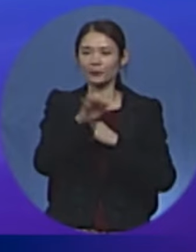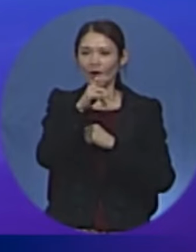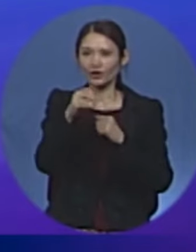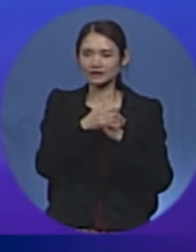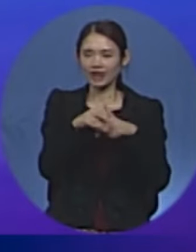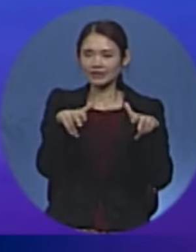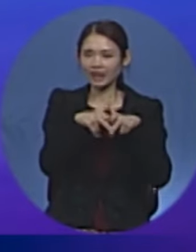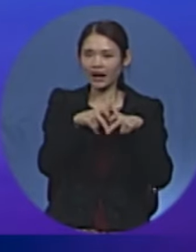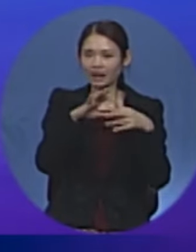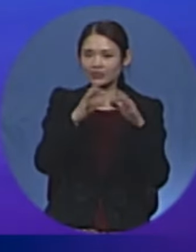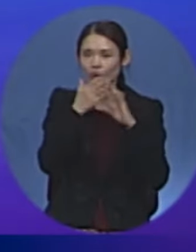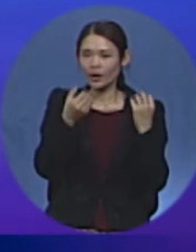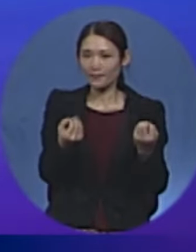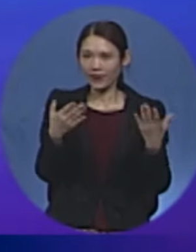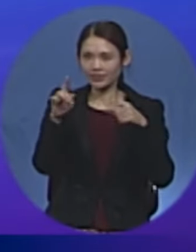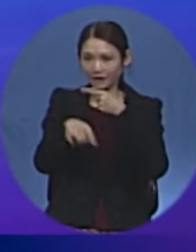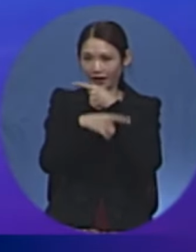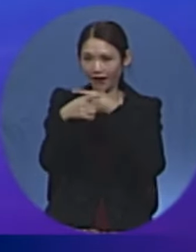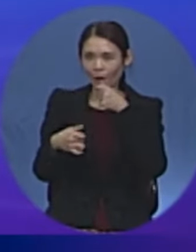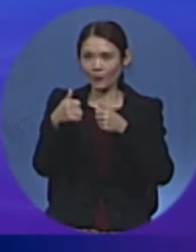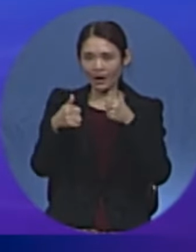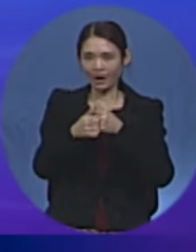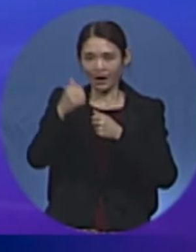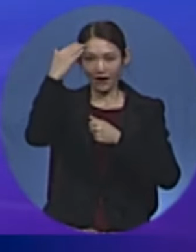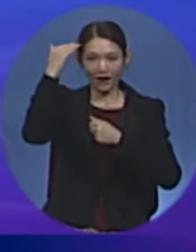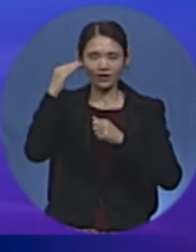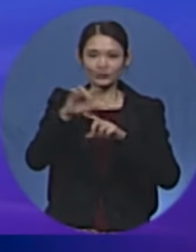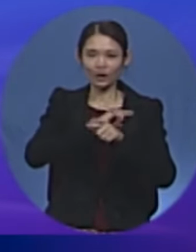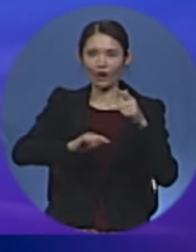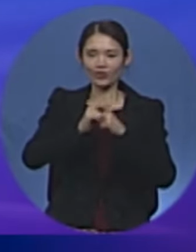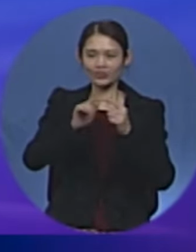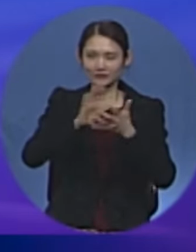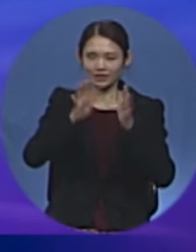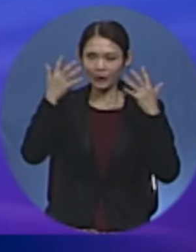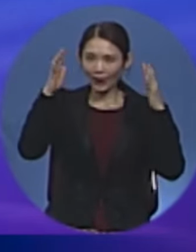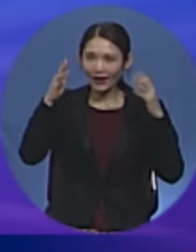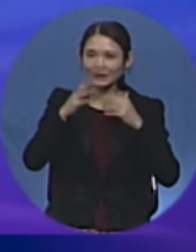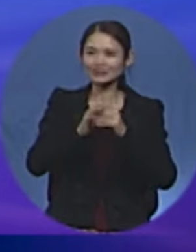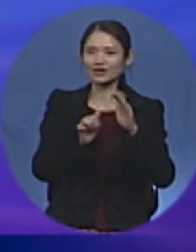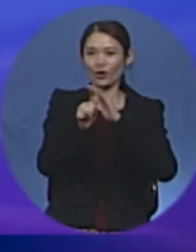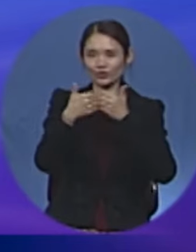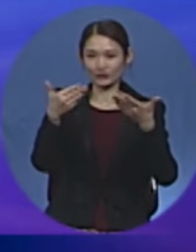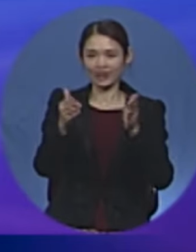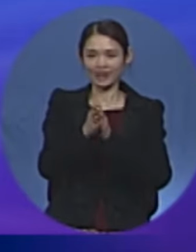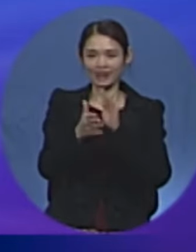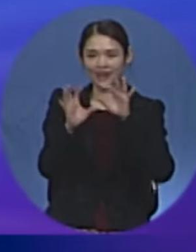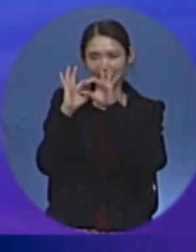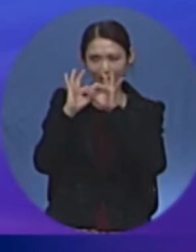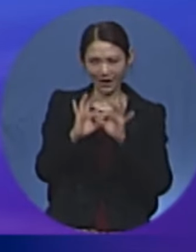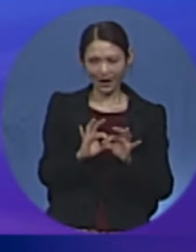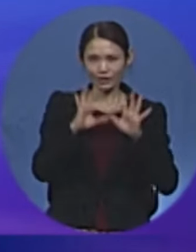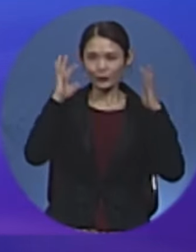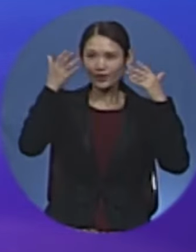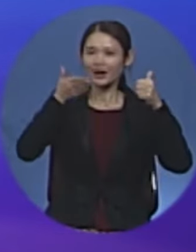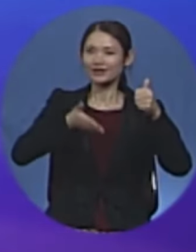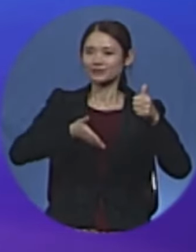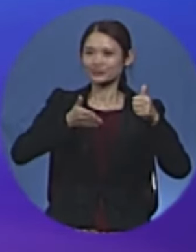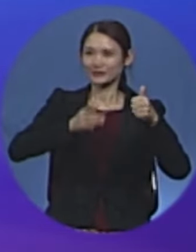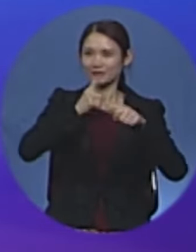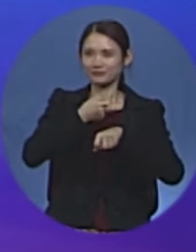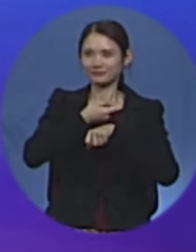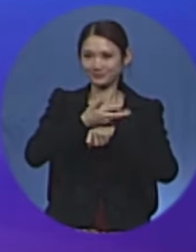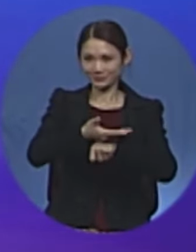동계 패럴림픽 대회. 다시 한번 대한민국 평창을 뜨겁게 달굴 우리 선수들을 위해 아낌없는 응원 부탁드립니다.